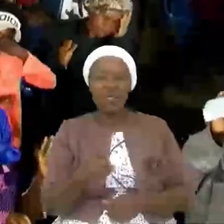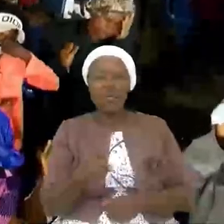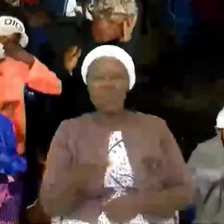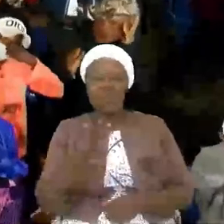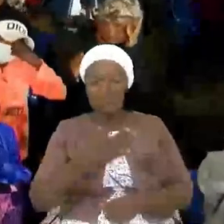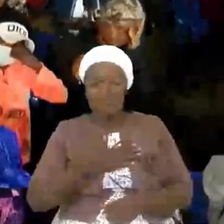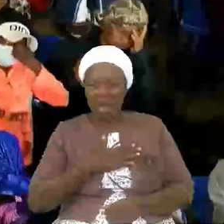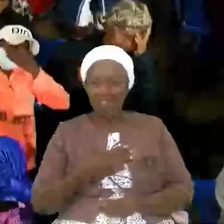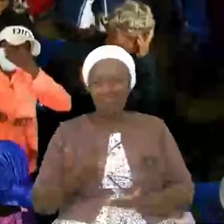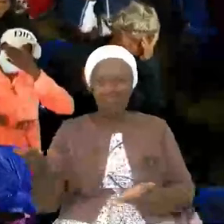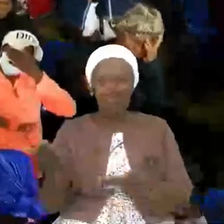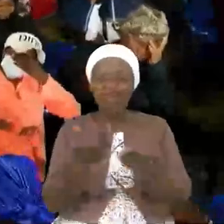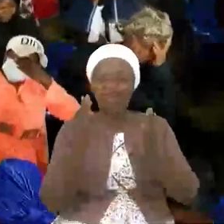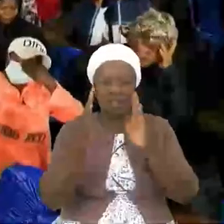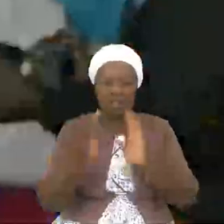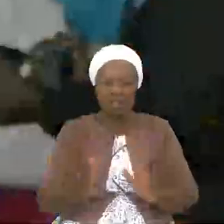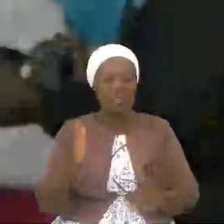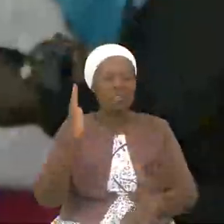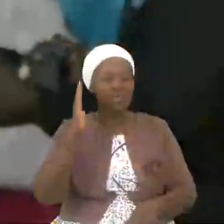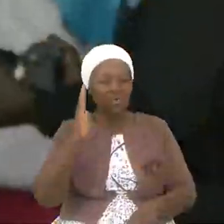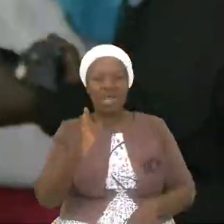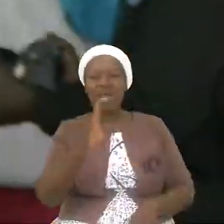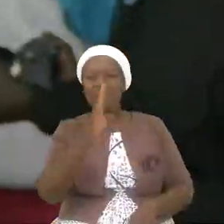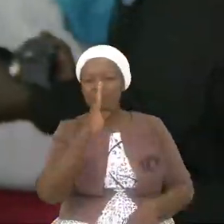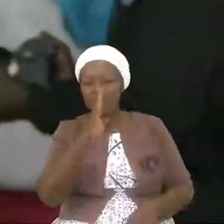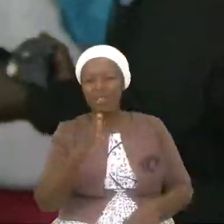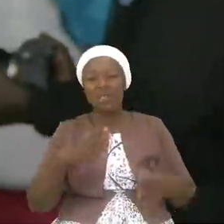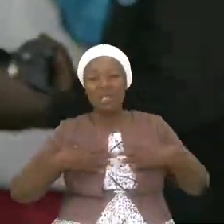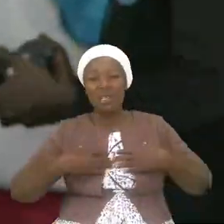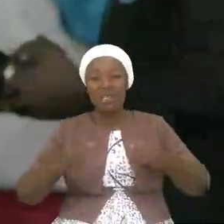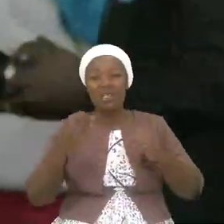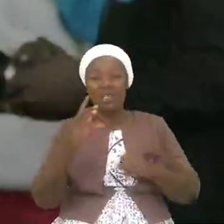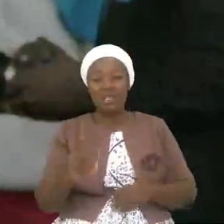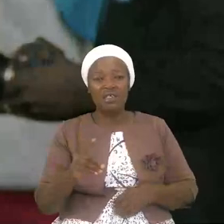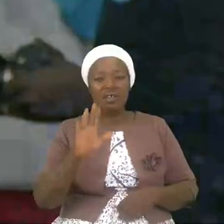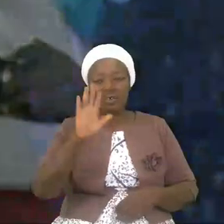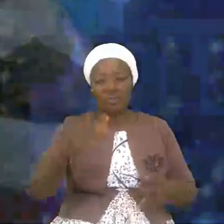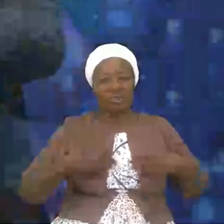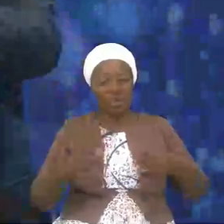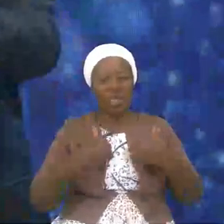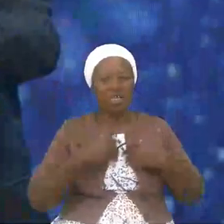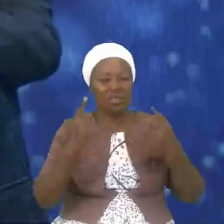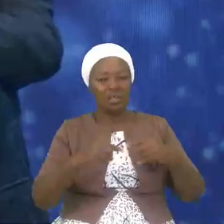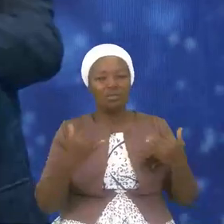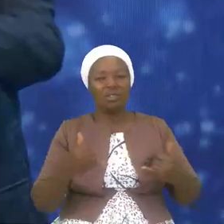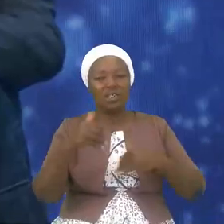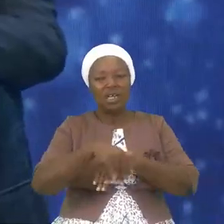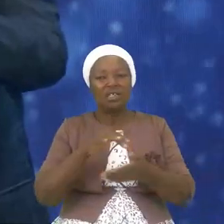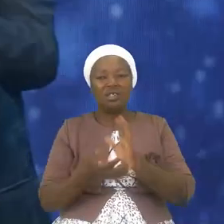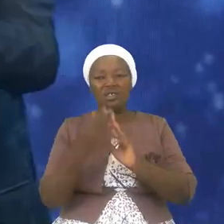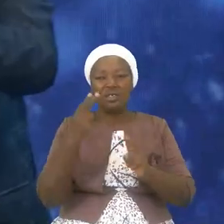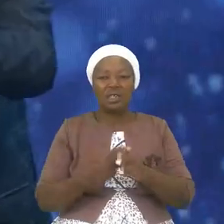Mon serviteur sera guéri. Ta guérison est venue ce soir.